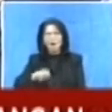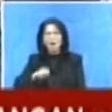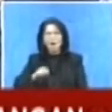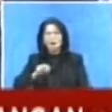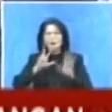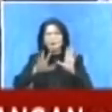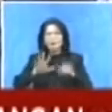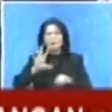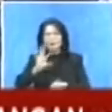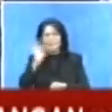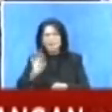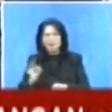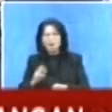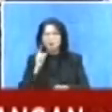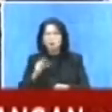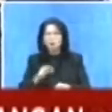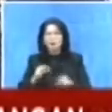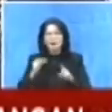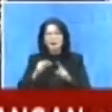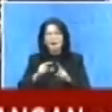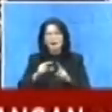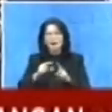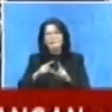4,85% terhadap PDB atau